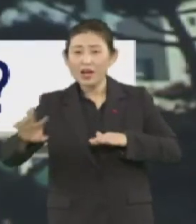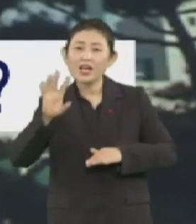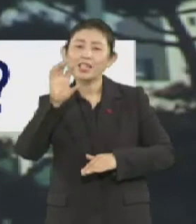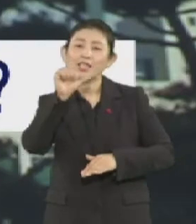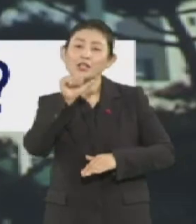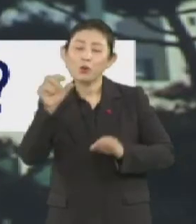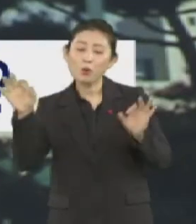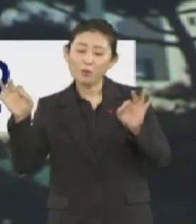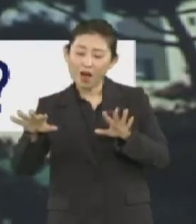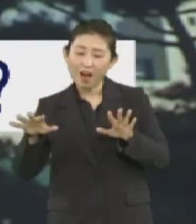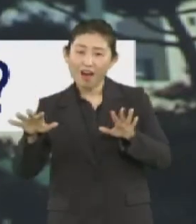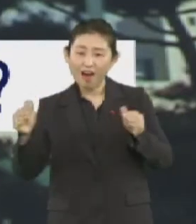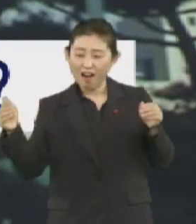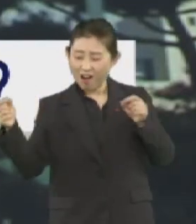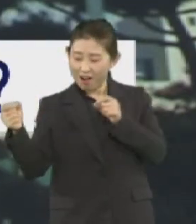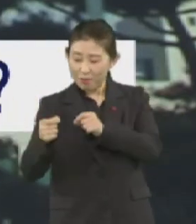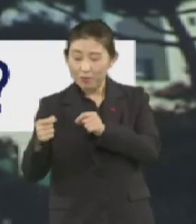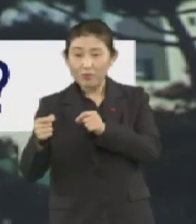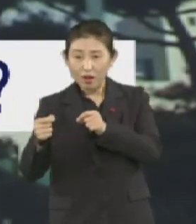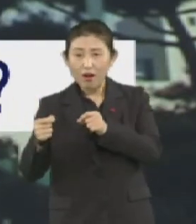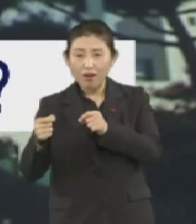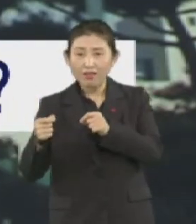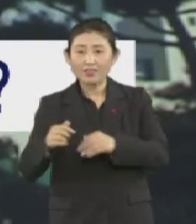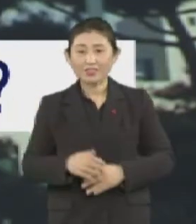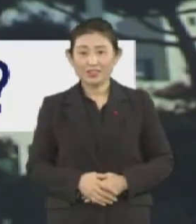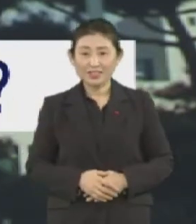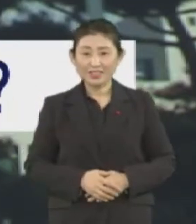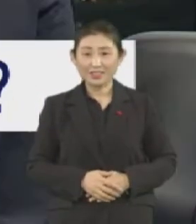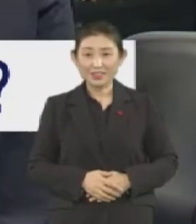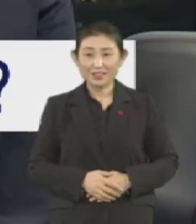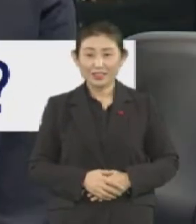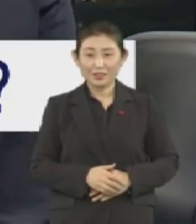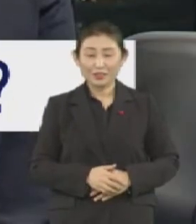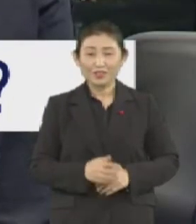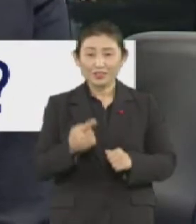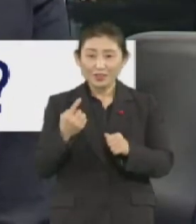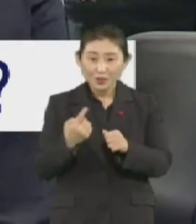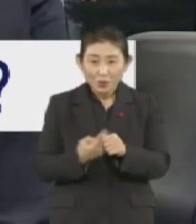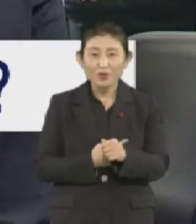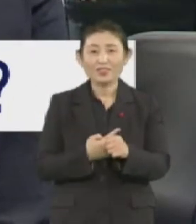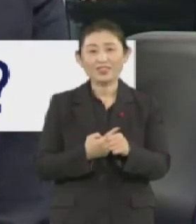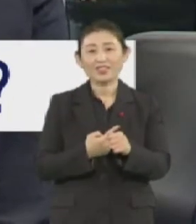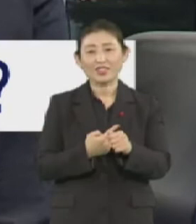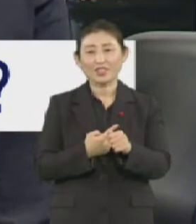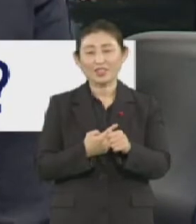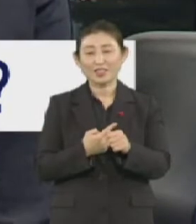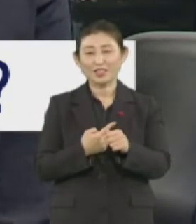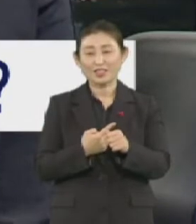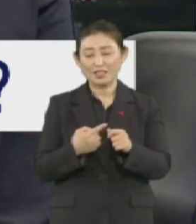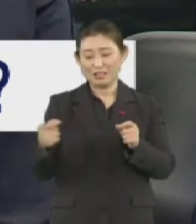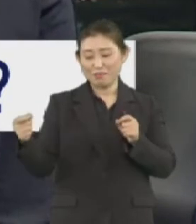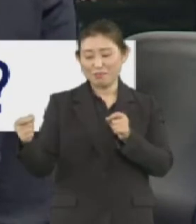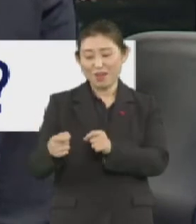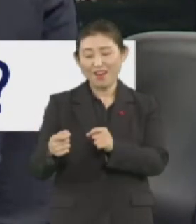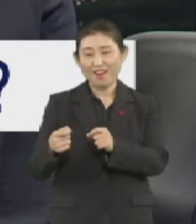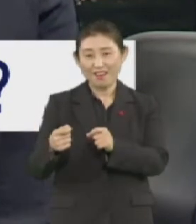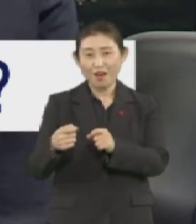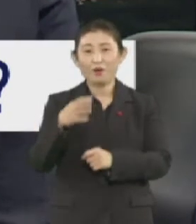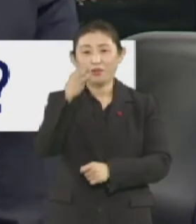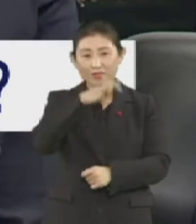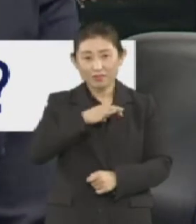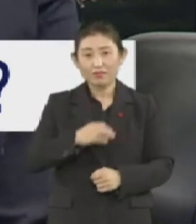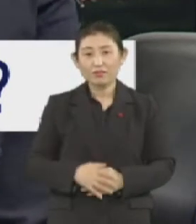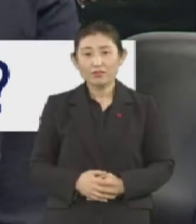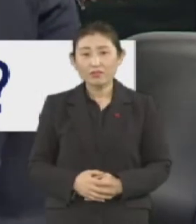그런 거리가 되면서 청주공항이 대전공항화되는 이런 물리적 거리가 단축되는 효과도 있을